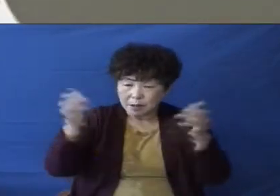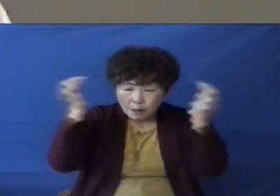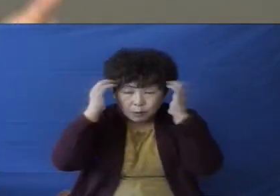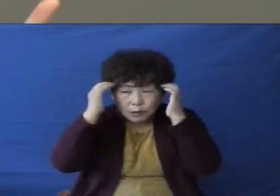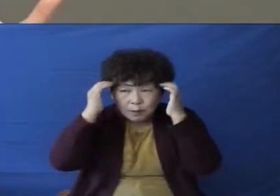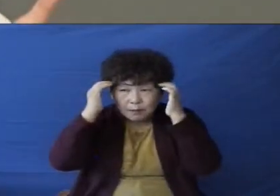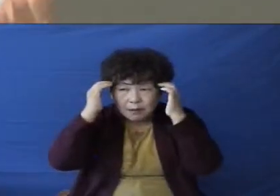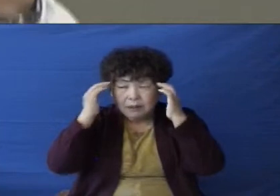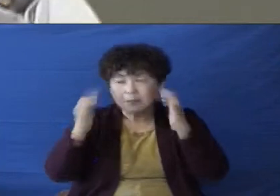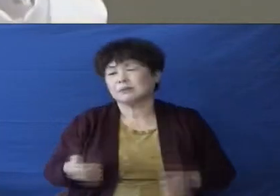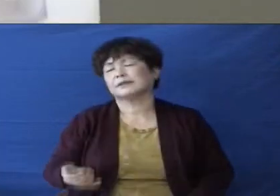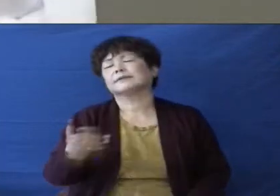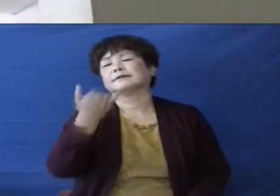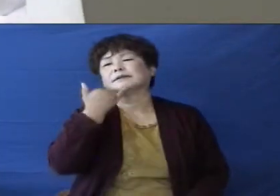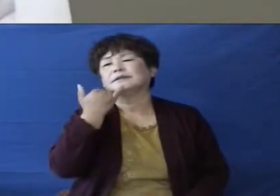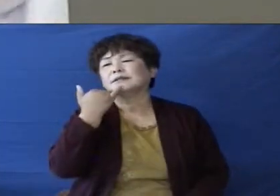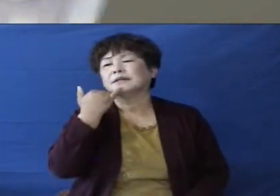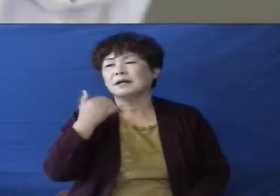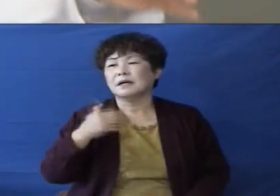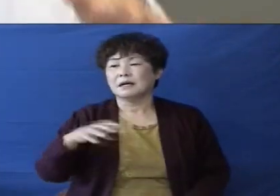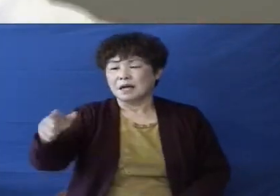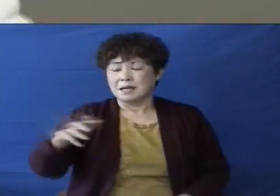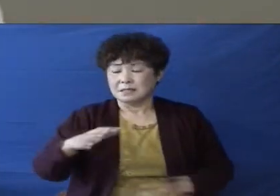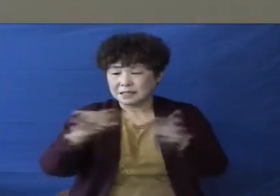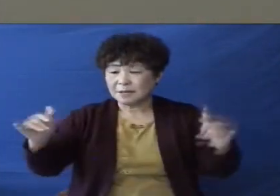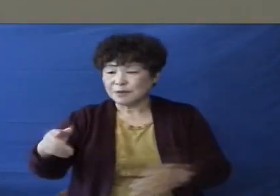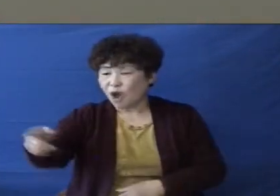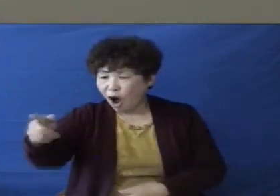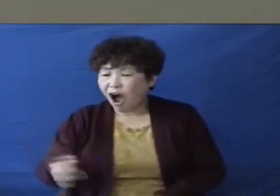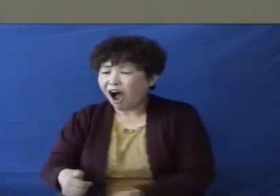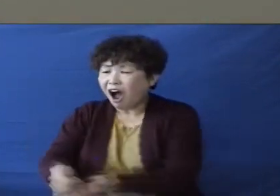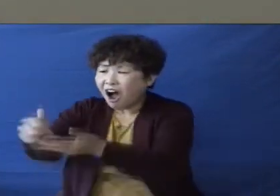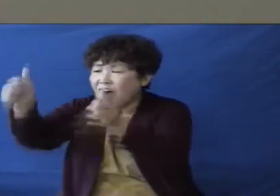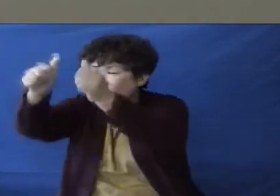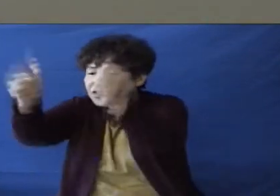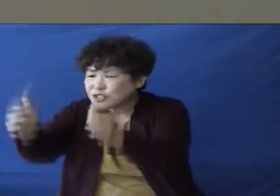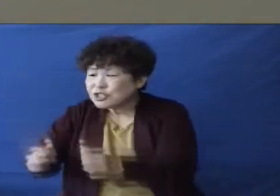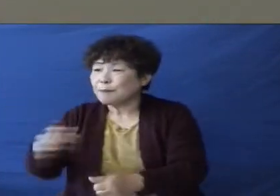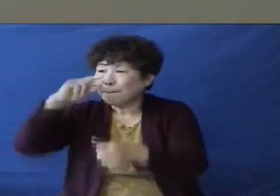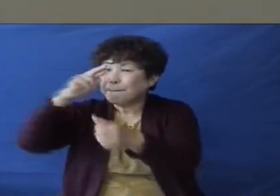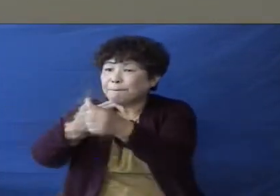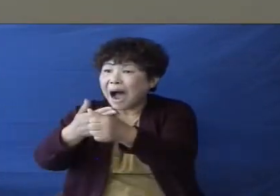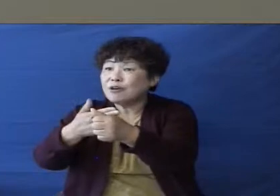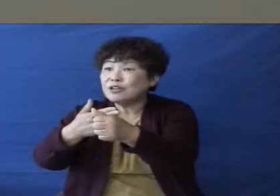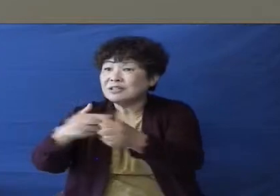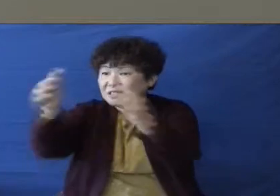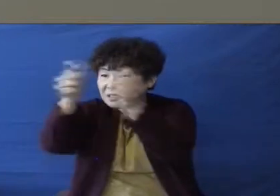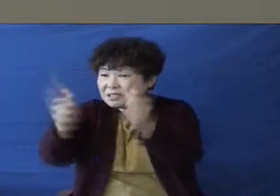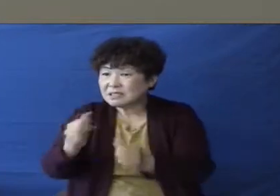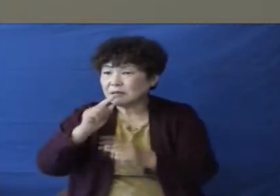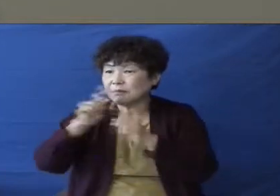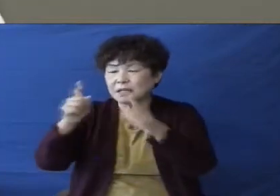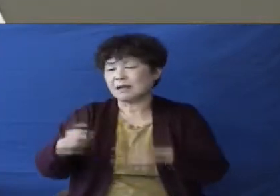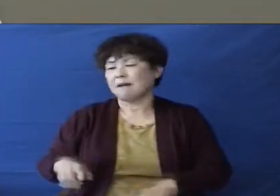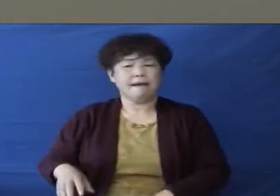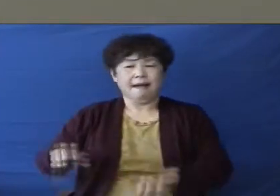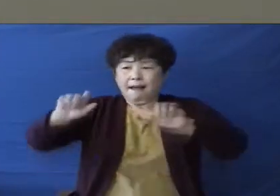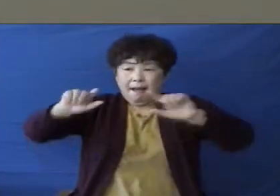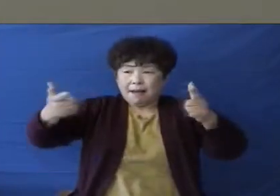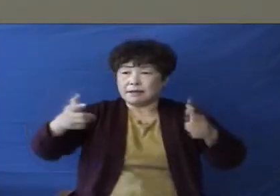영광 주려고 할 때 아 막 만류하면서 뿌리칠 수 있는 어 어리석은 짓 하지 말라고 오직 하나님께만